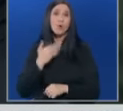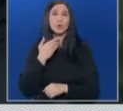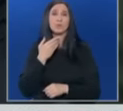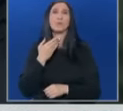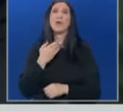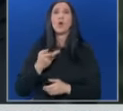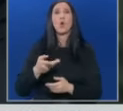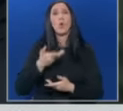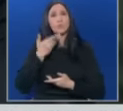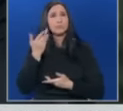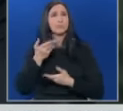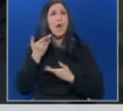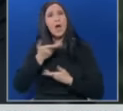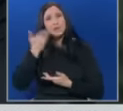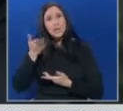го чуете.